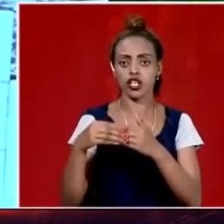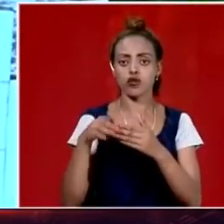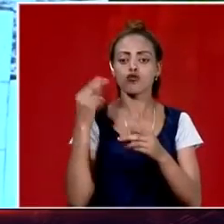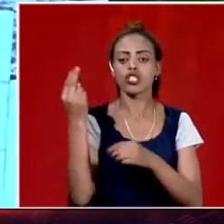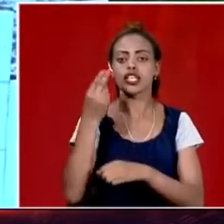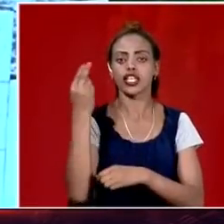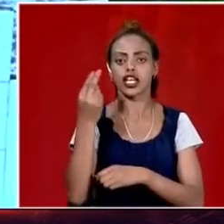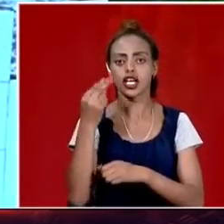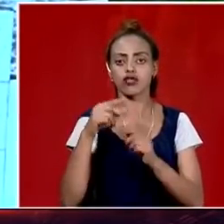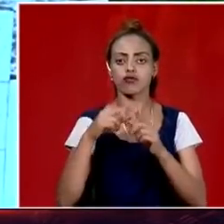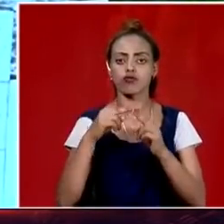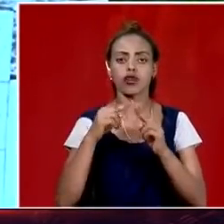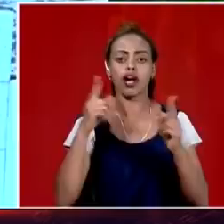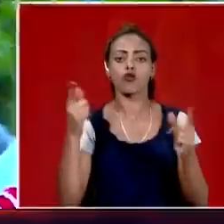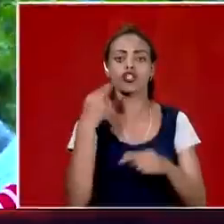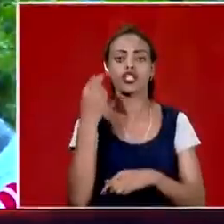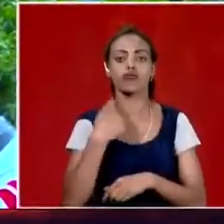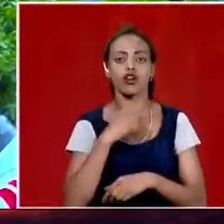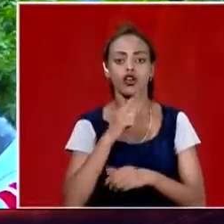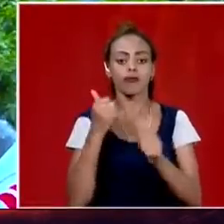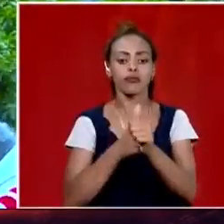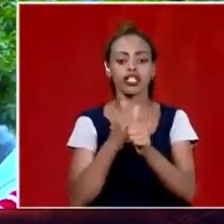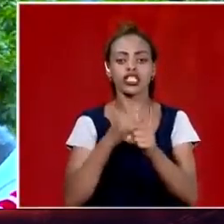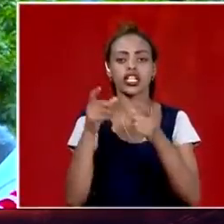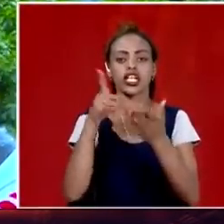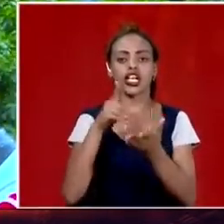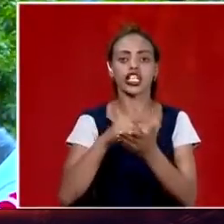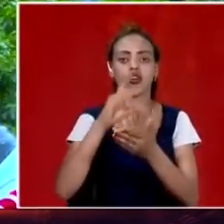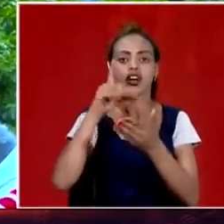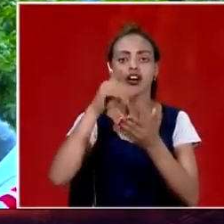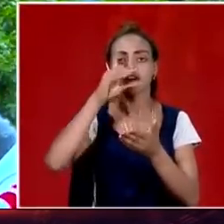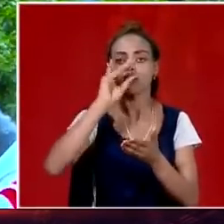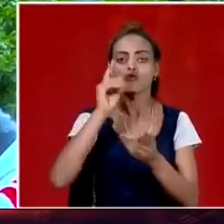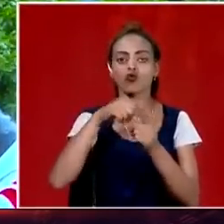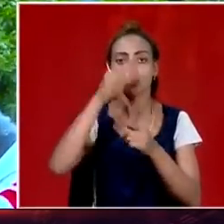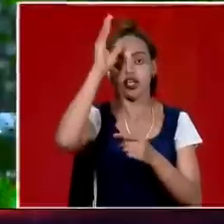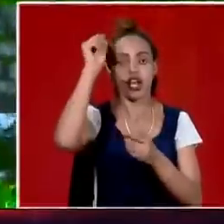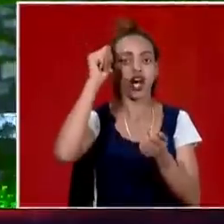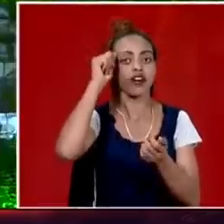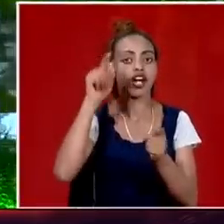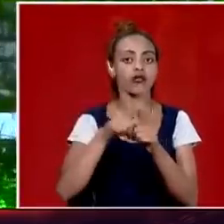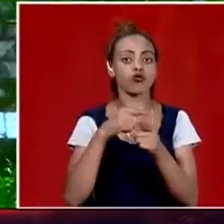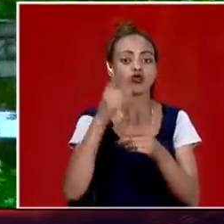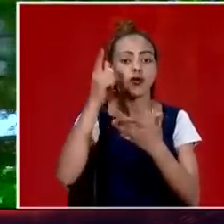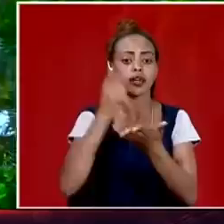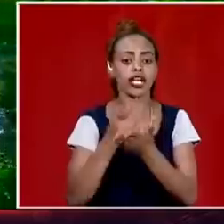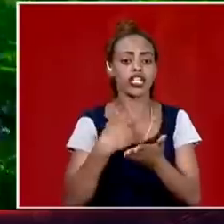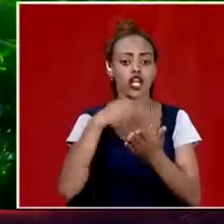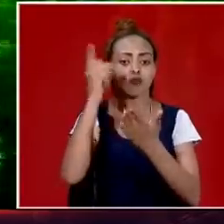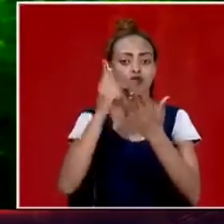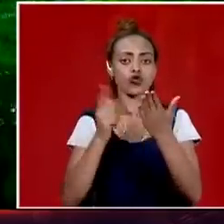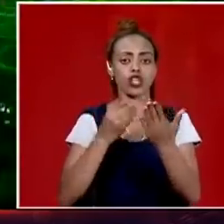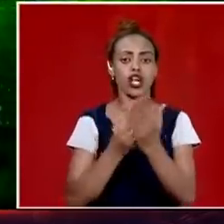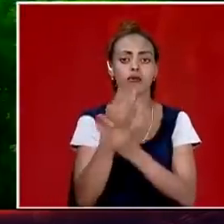ተንጥቀም ብጣዕሚ ዓብዪ ጥቕሚ ኣለና ማለት እዩ። ምክትል ከንቲባ ምምሕዳር ከተማ ኮረም ኣይተ ብርሃ ኪሮስ ብግድኦም እቶም ኣብ መሪቕናዮም ዘለና ፕሮጀክትታት